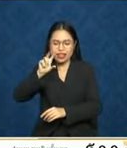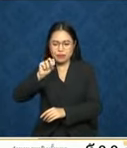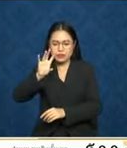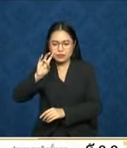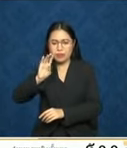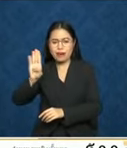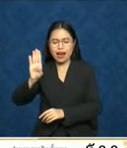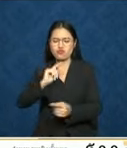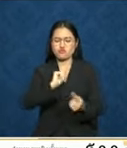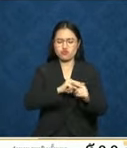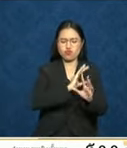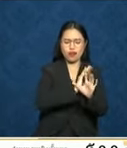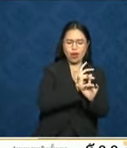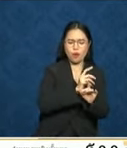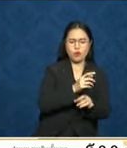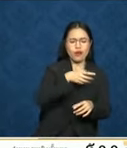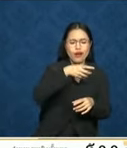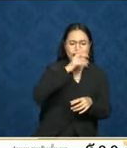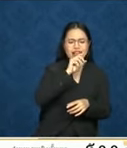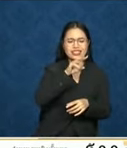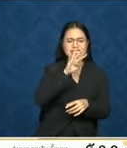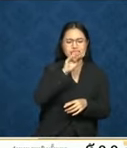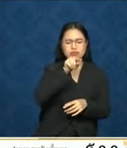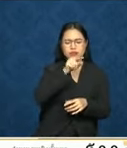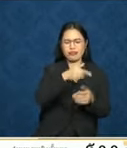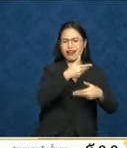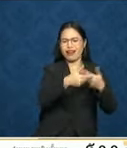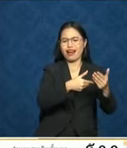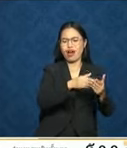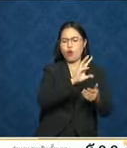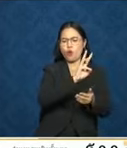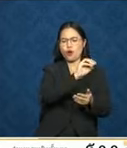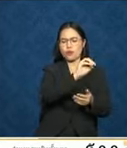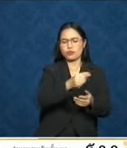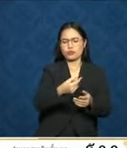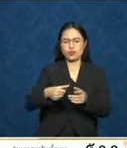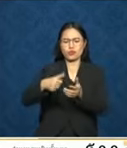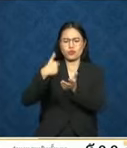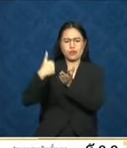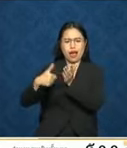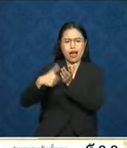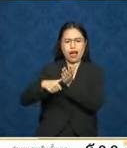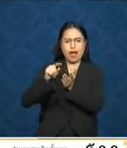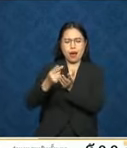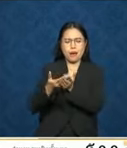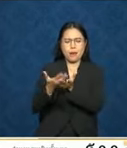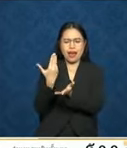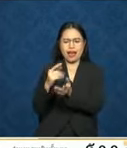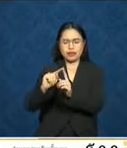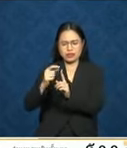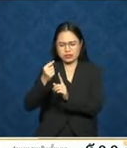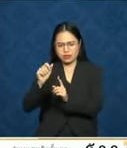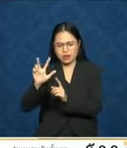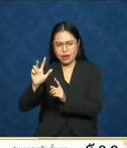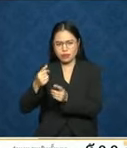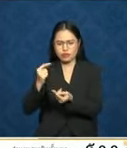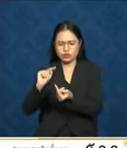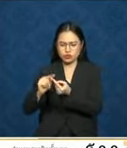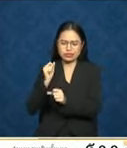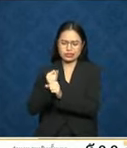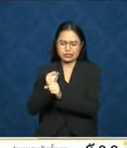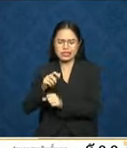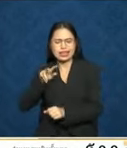เนี่ยเก็บ47บาทแต่เขาไปขาย60บาทนะครับสแตมป์ล่อไป47บาทเหลือ13บาทนะครับเป็นต้นทุนค่าแป้งค่าน้